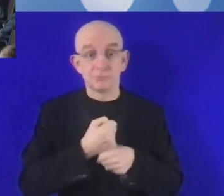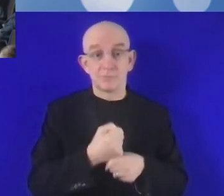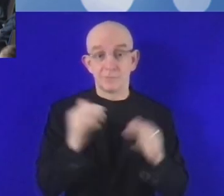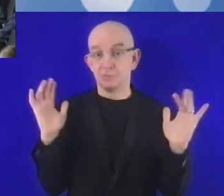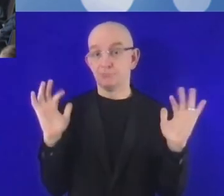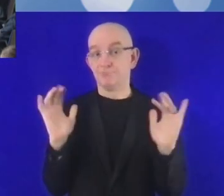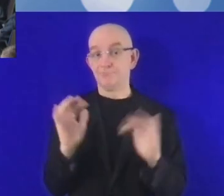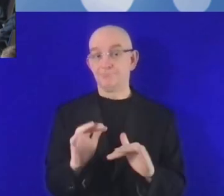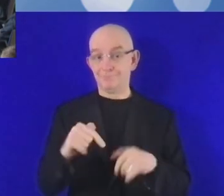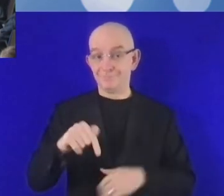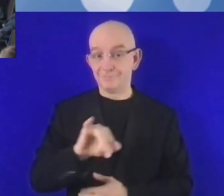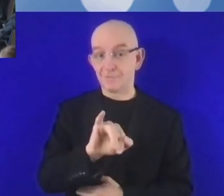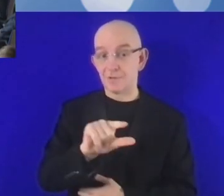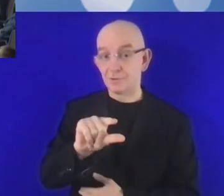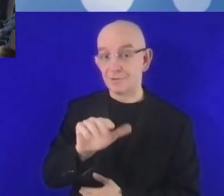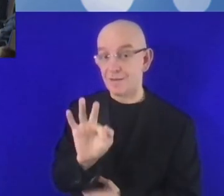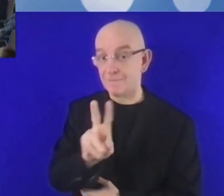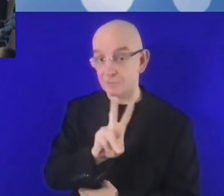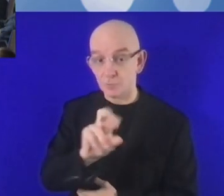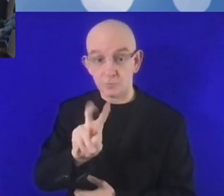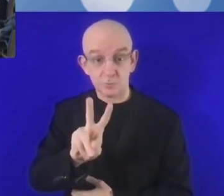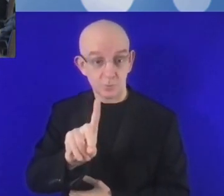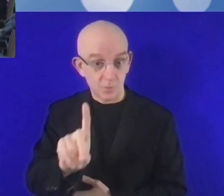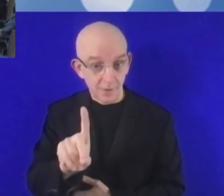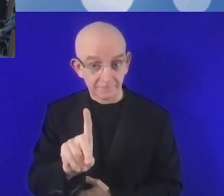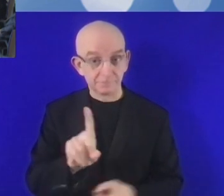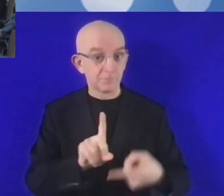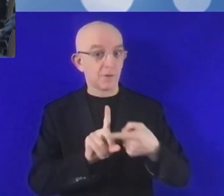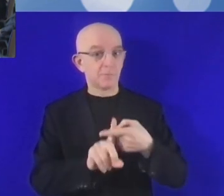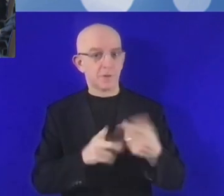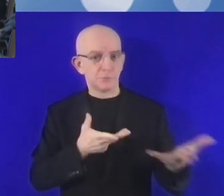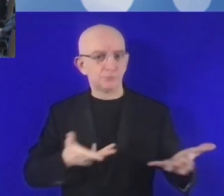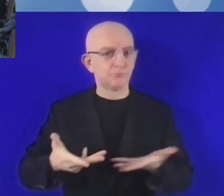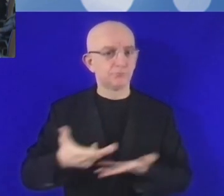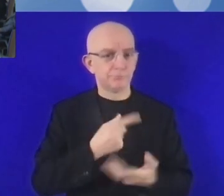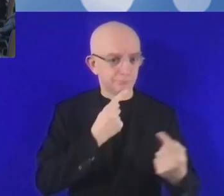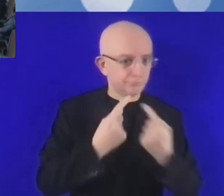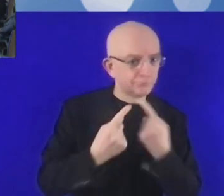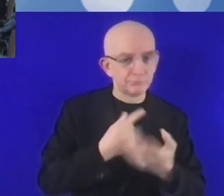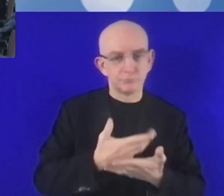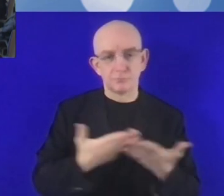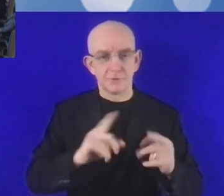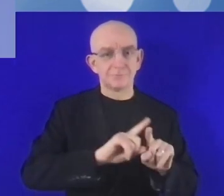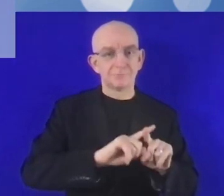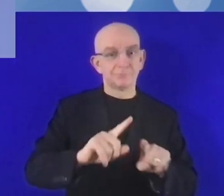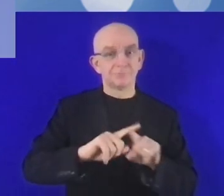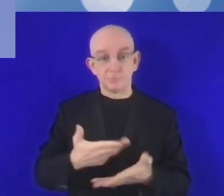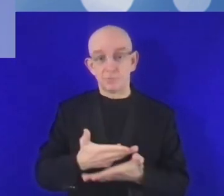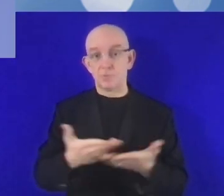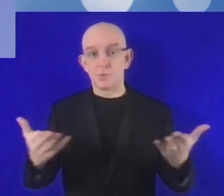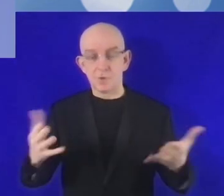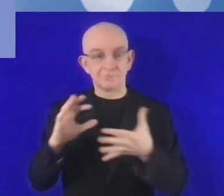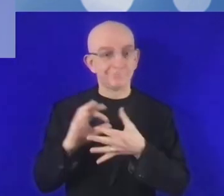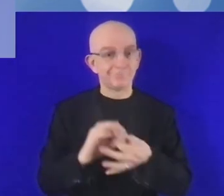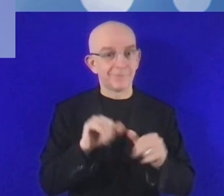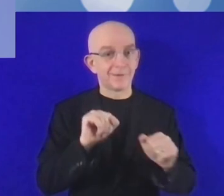цифровизации, предпринимателей, представителей научной среды. Они все принимают участие в нашем саммите. Мы будем